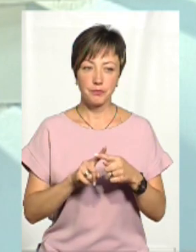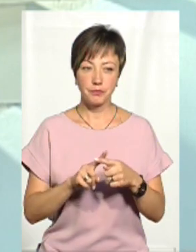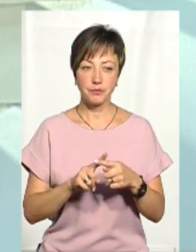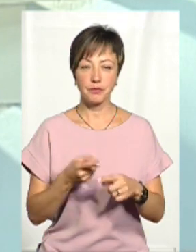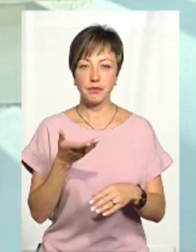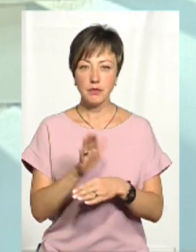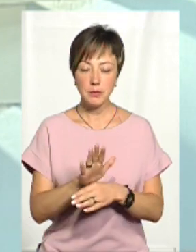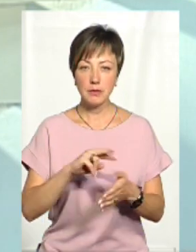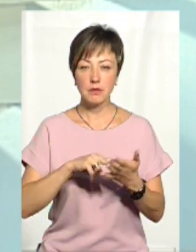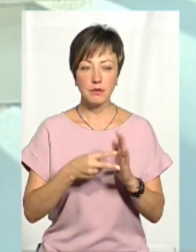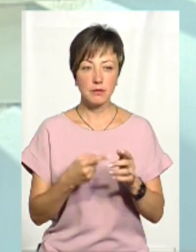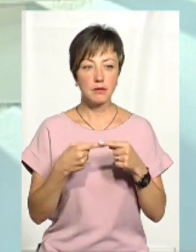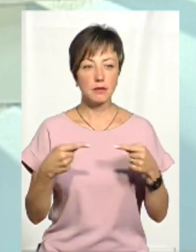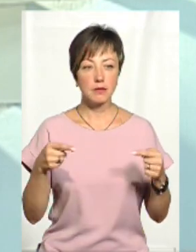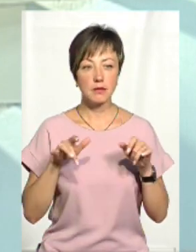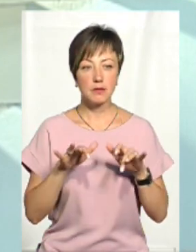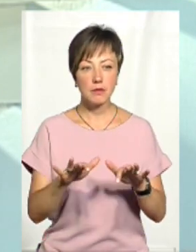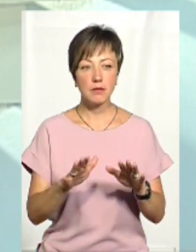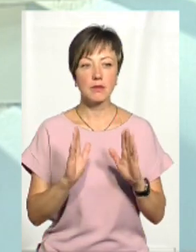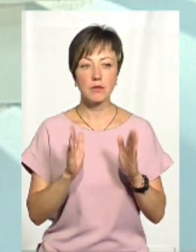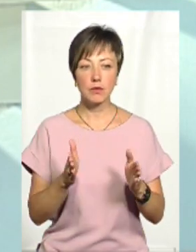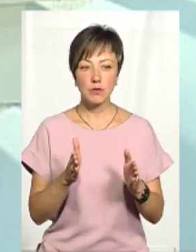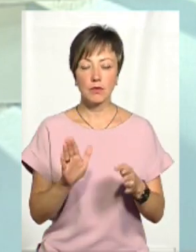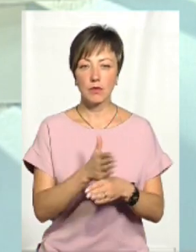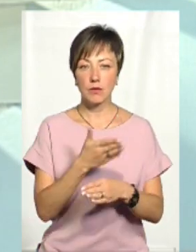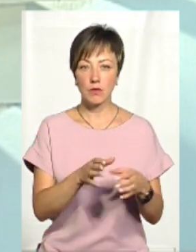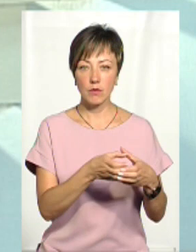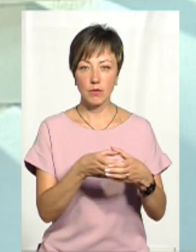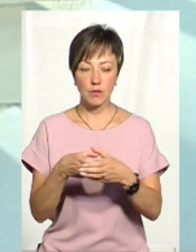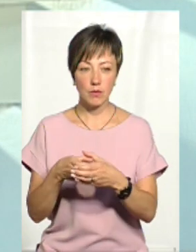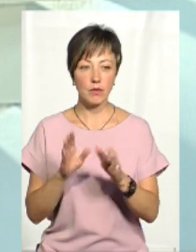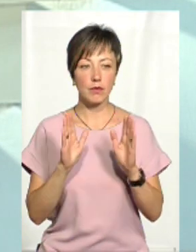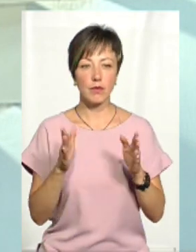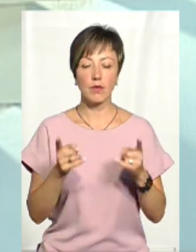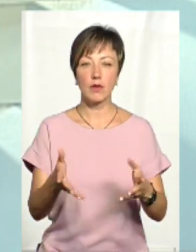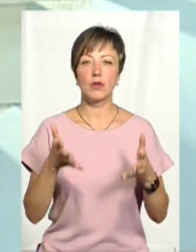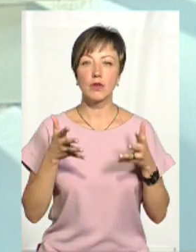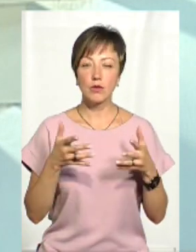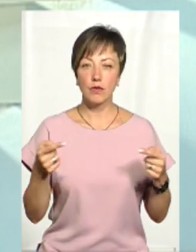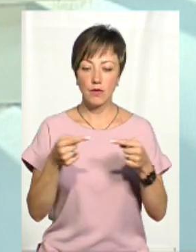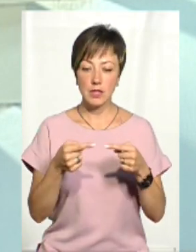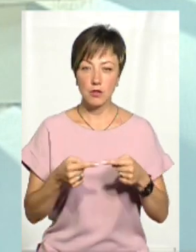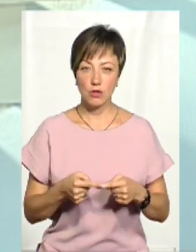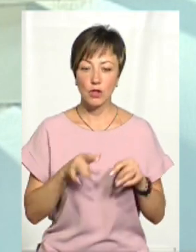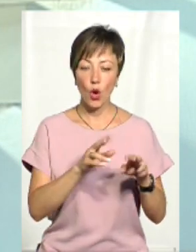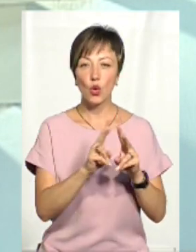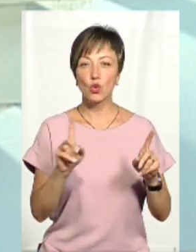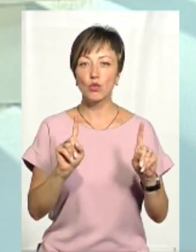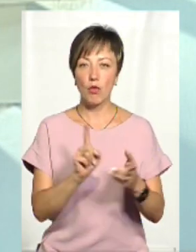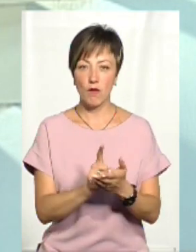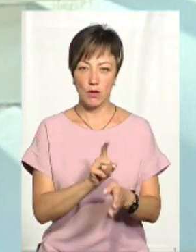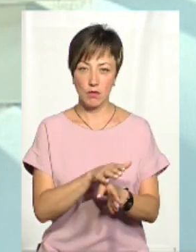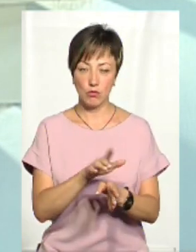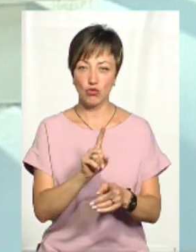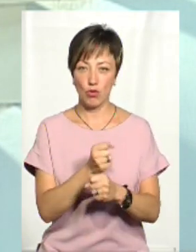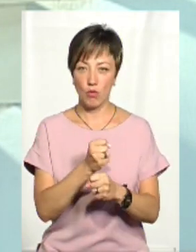буде передбачати ряд заходів. Ці заходи будуть поділені на групи і буде чітко визначено у цих заходах, хто що має